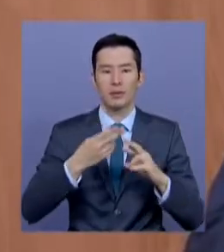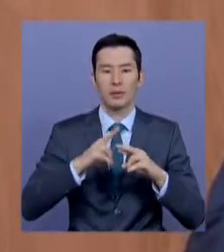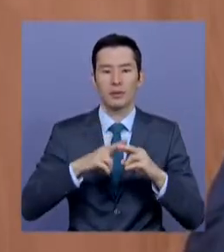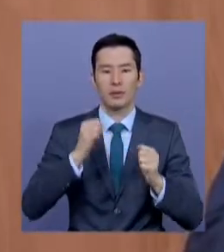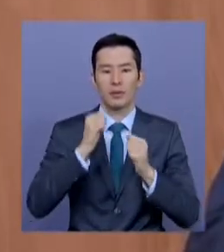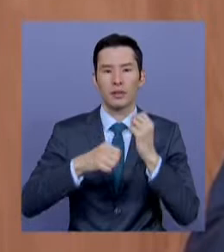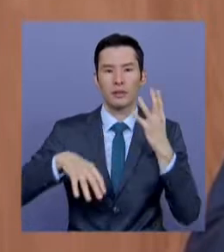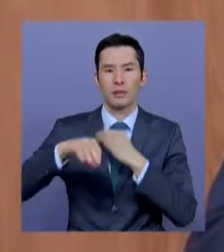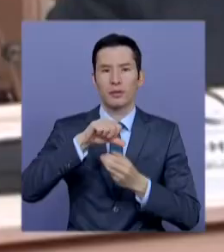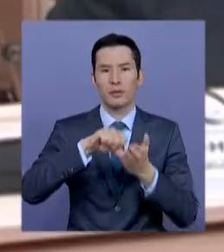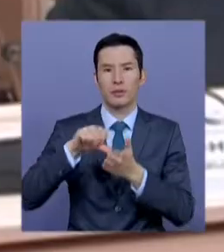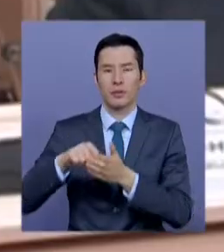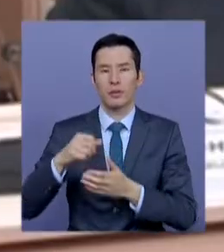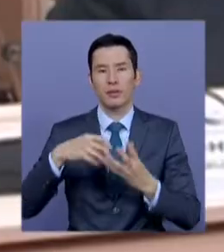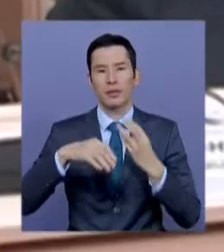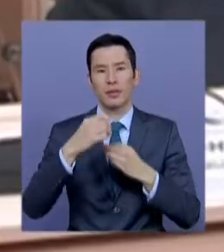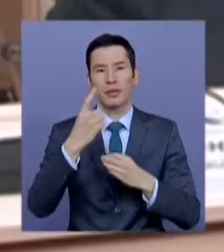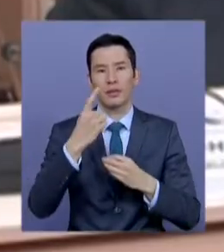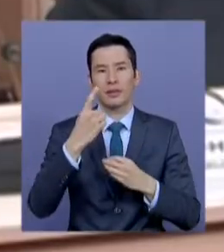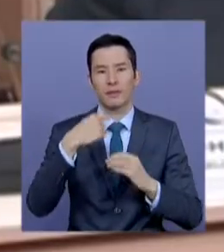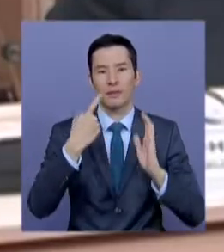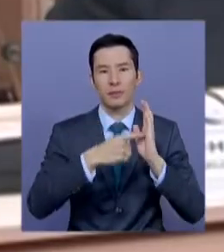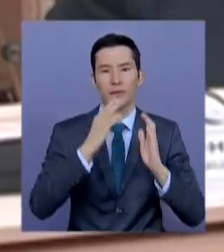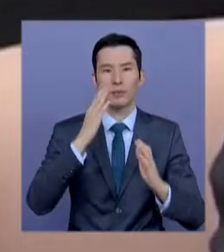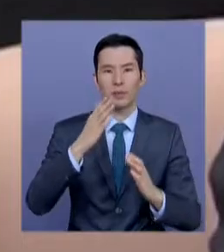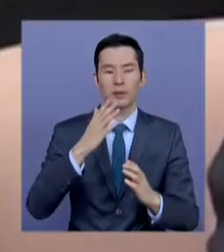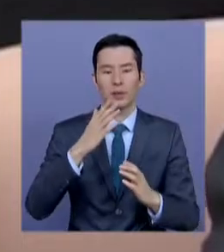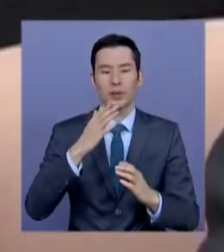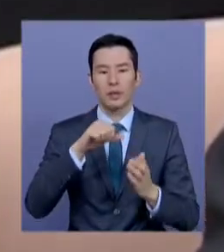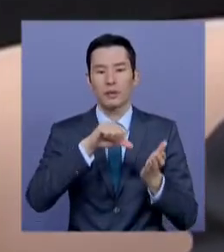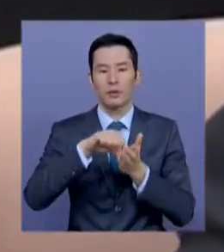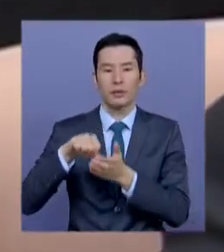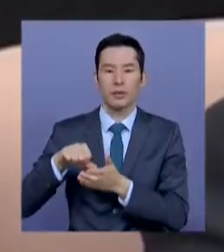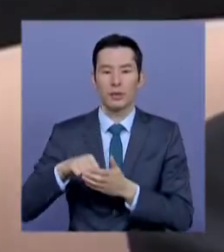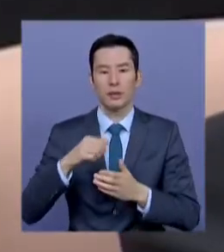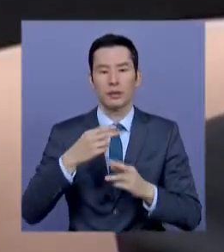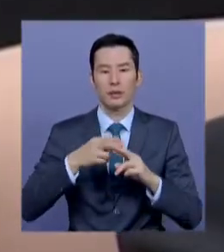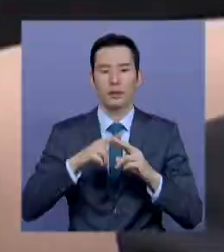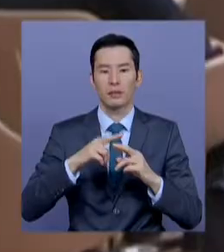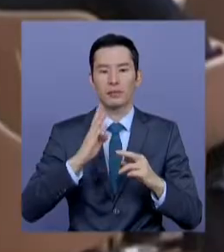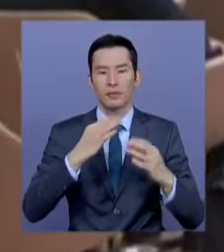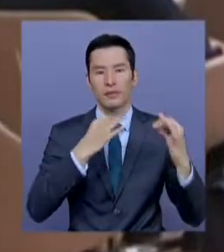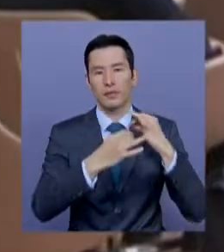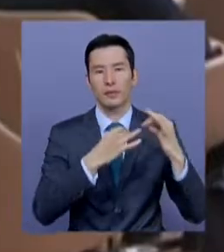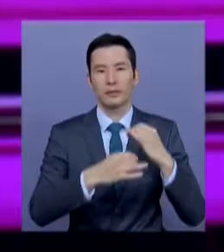барлық қатысушыларға бір сұрақ қою жоспарланған. Қорытынды раундта қатысушылар тікелей сайлаушыларға артап сөз сөйлейді.